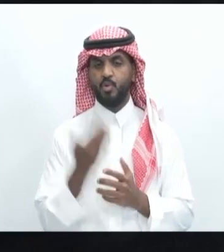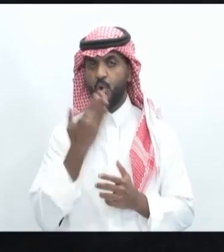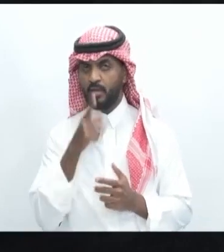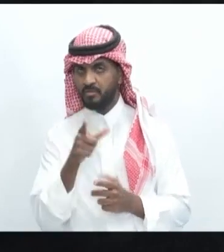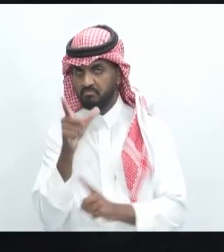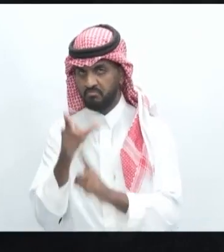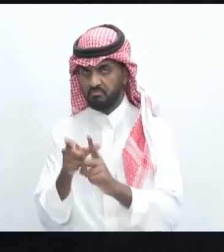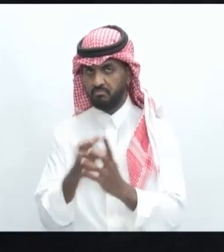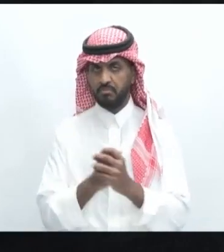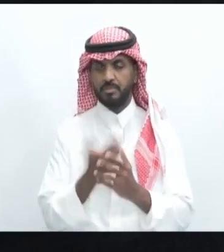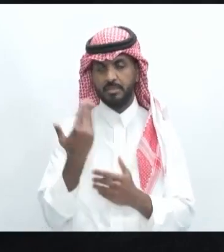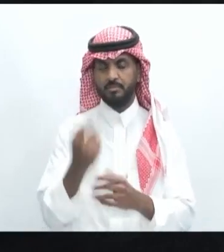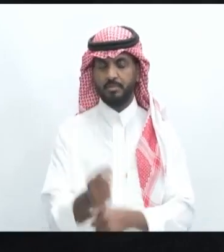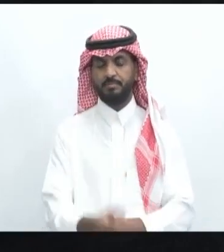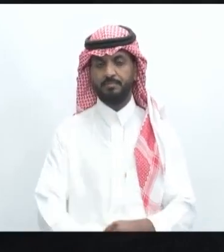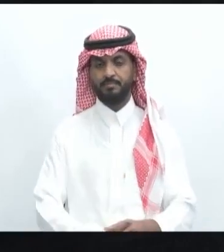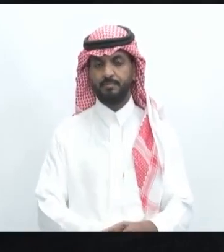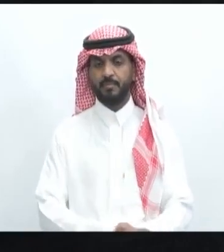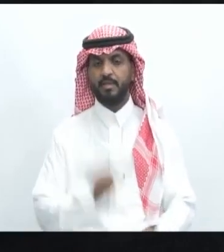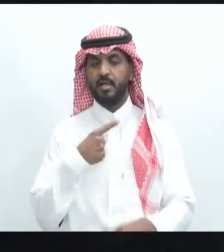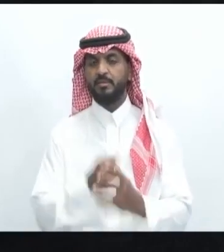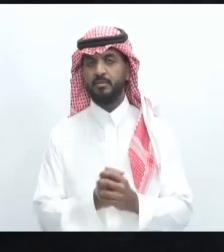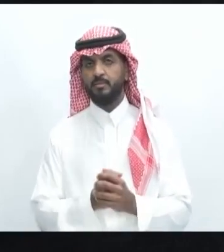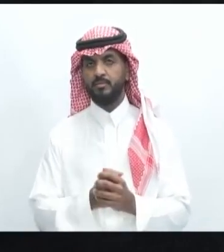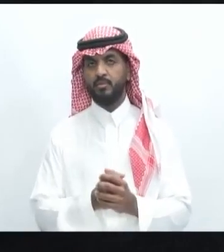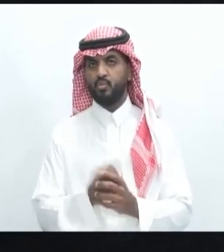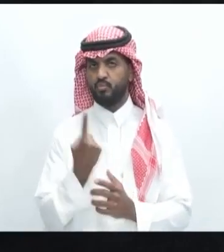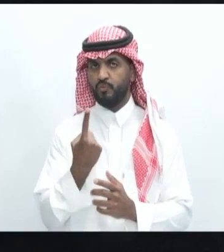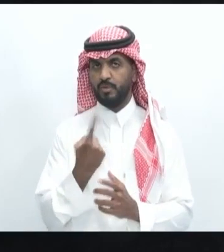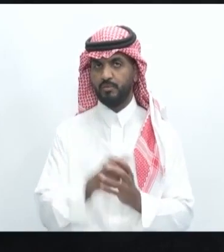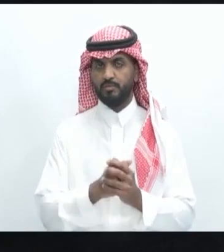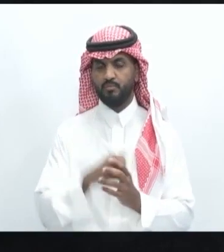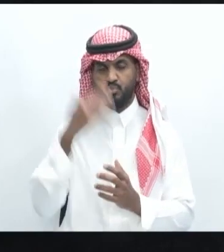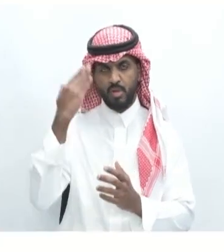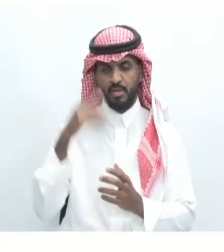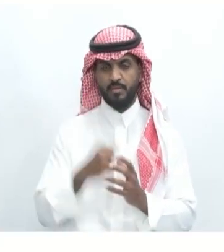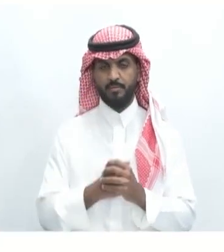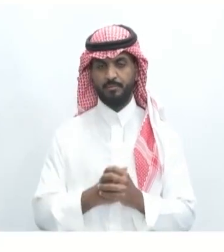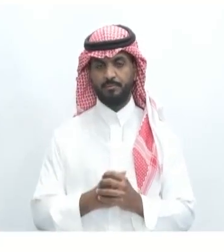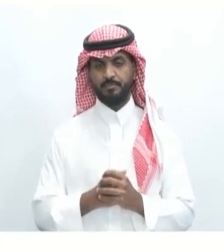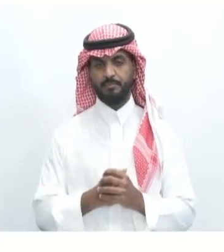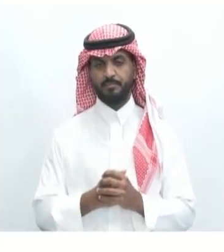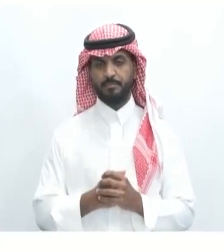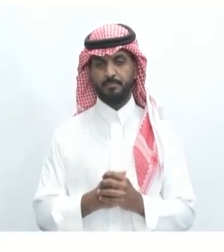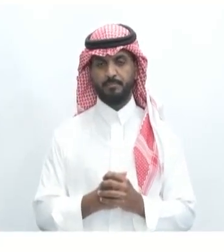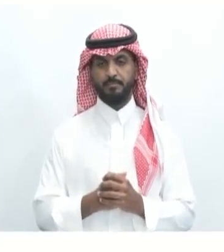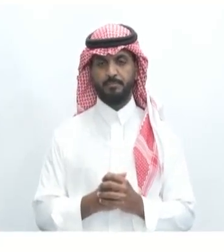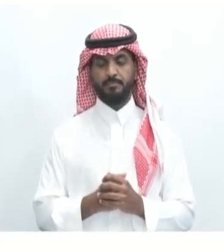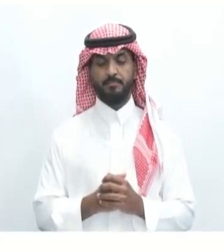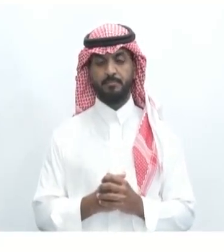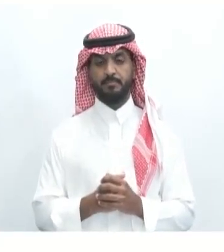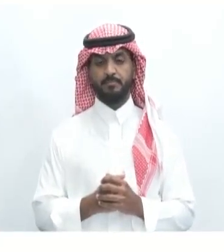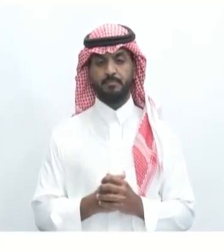بالعباره ماذا السابقه اذا اردت مخاطبه مفرد ومؤنث فاقول